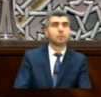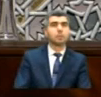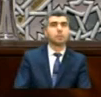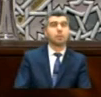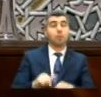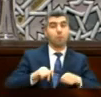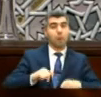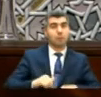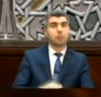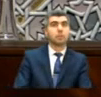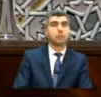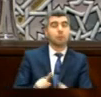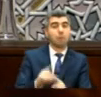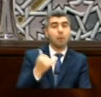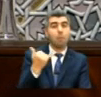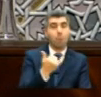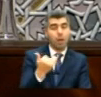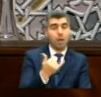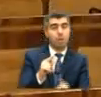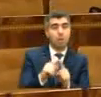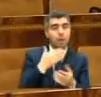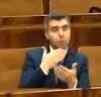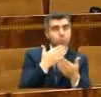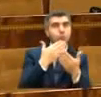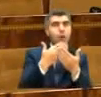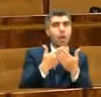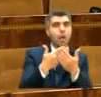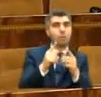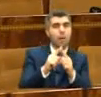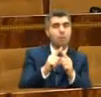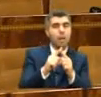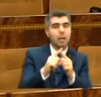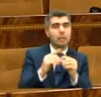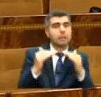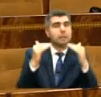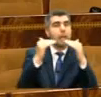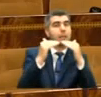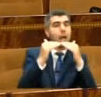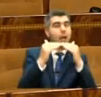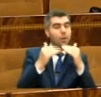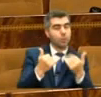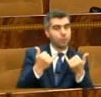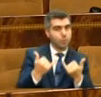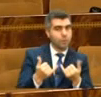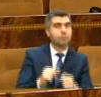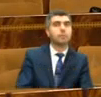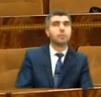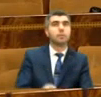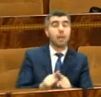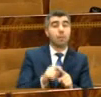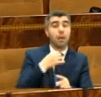الوزير المحترم، لا بد ما نشكركم على المجهودات اللي كديروا في إقليم طاطا. اللي بغيت السيد الوزير باش نوصل لك